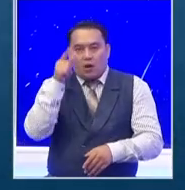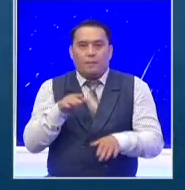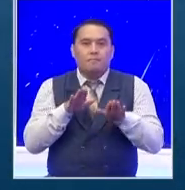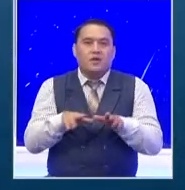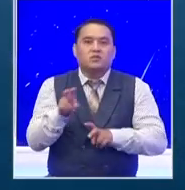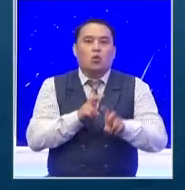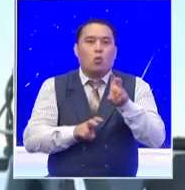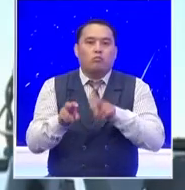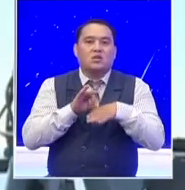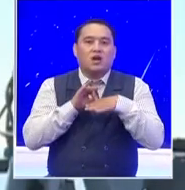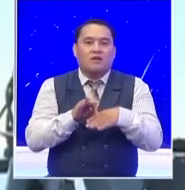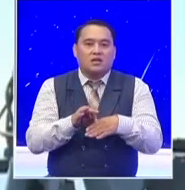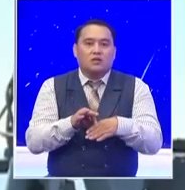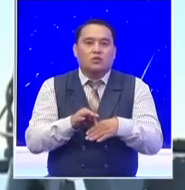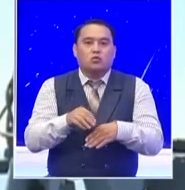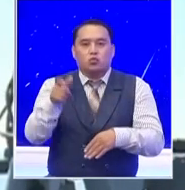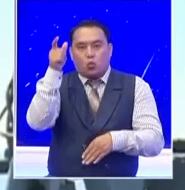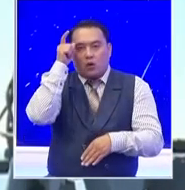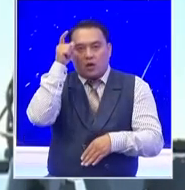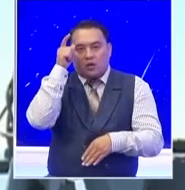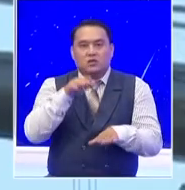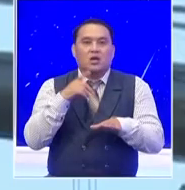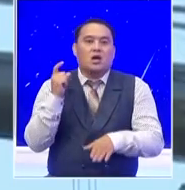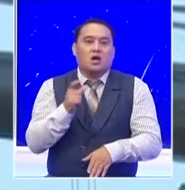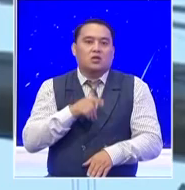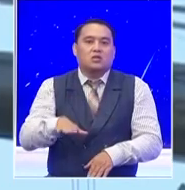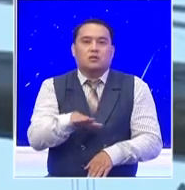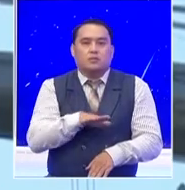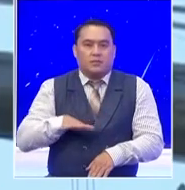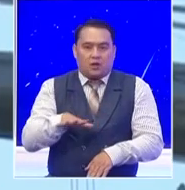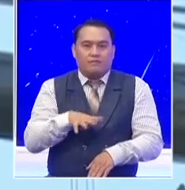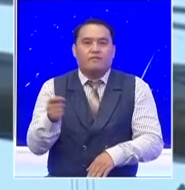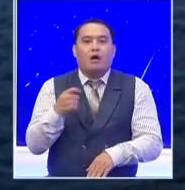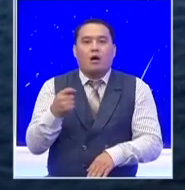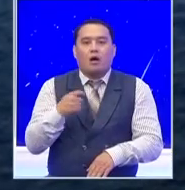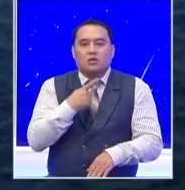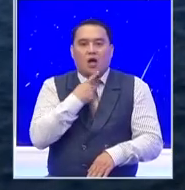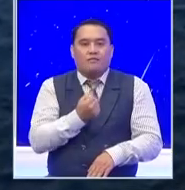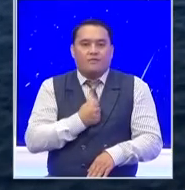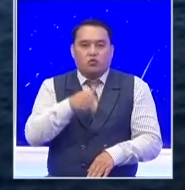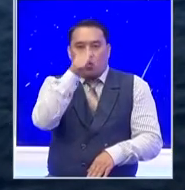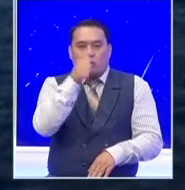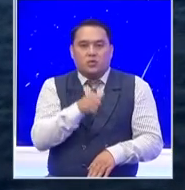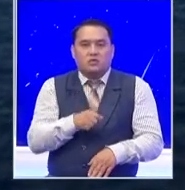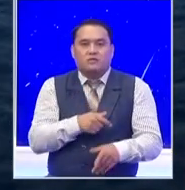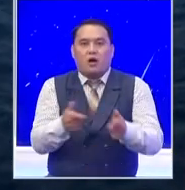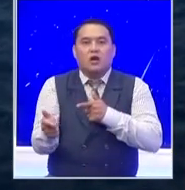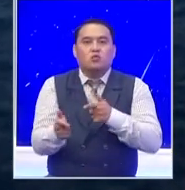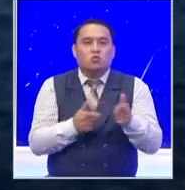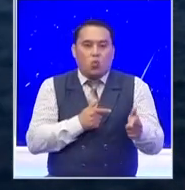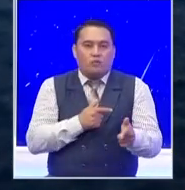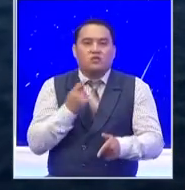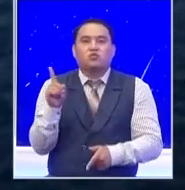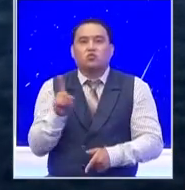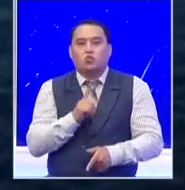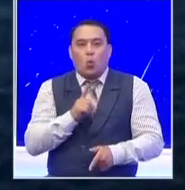месторождений судно будет проводить как раз в турецкой исключительной экономической зоне Кипра. В воскресенье вооруженные силы Греции были приведены в боевую готовность